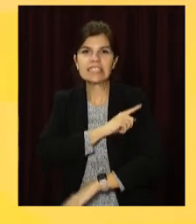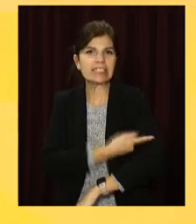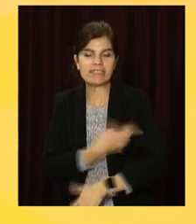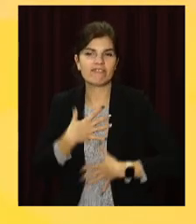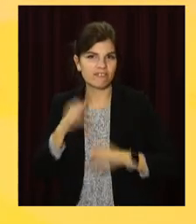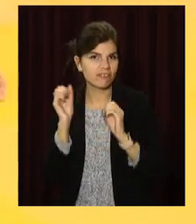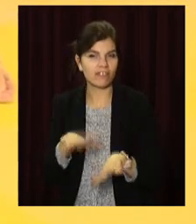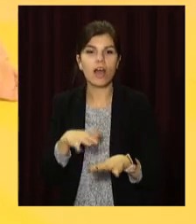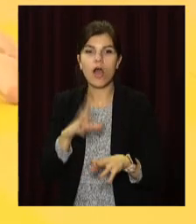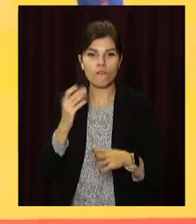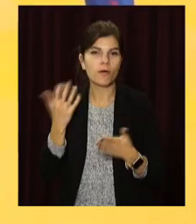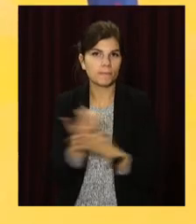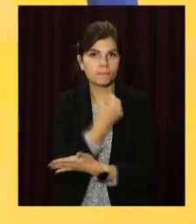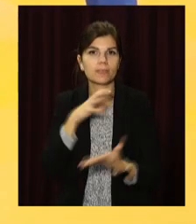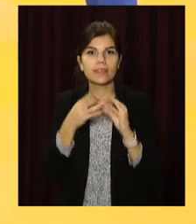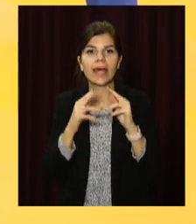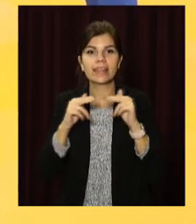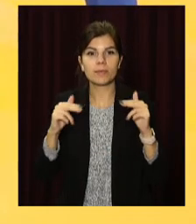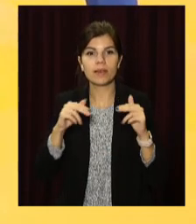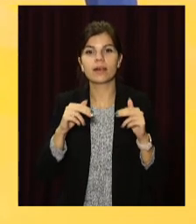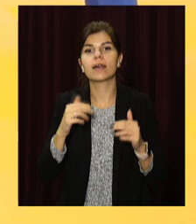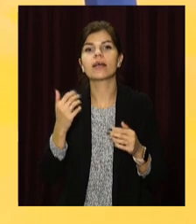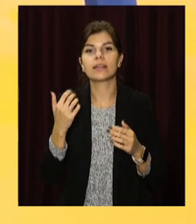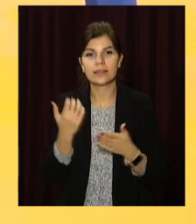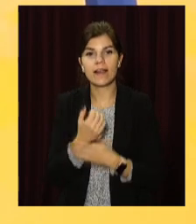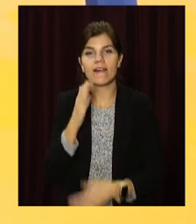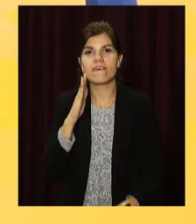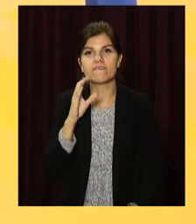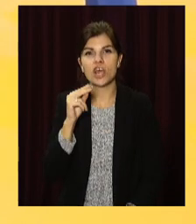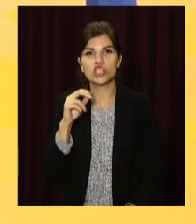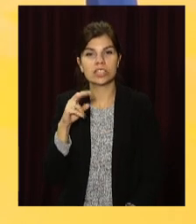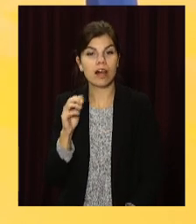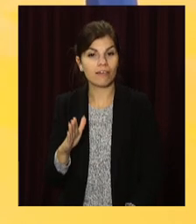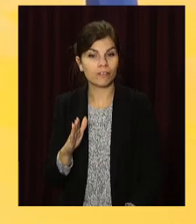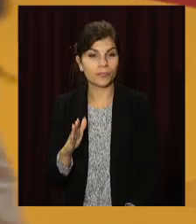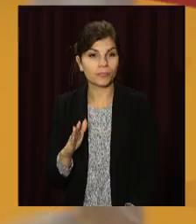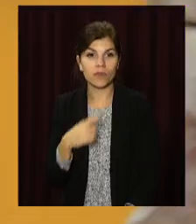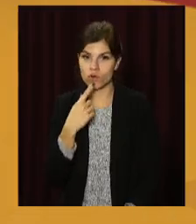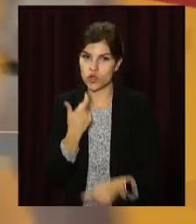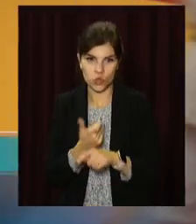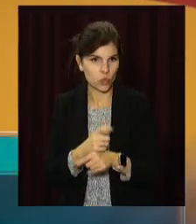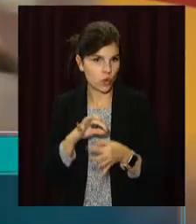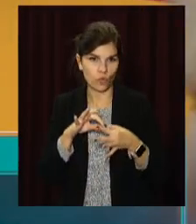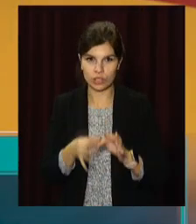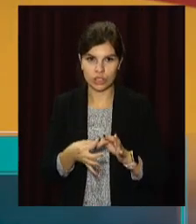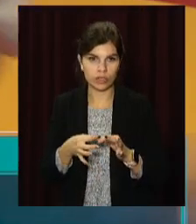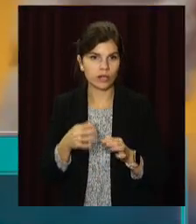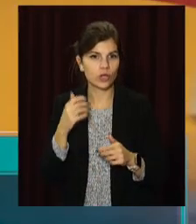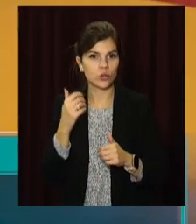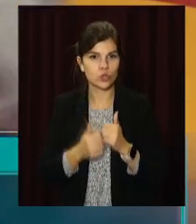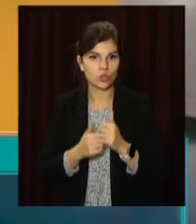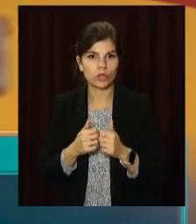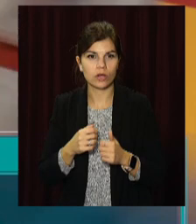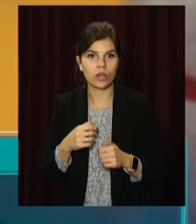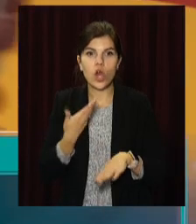У підсумку важка перемога у дніпровському дербі дісталася В'ячеславу. Дуже важкий турнір, дуже важкий. Одні